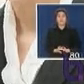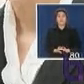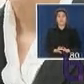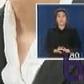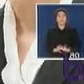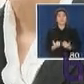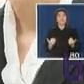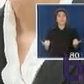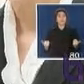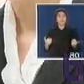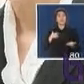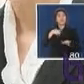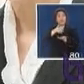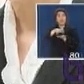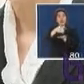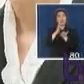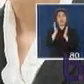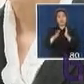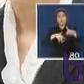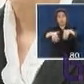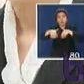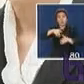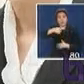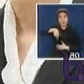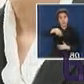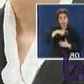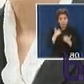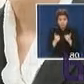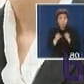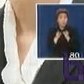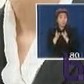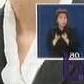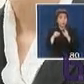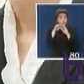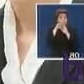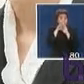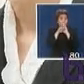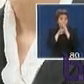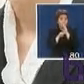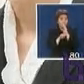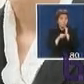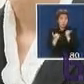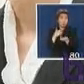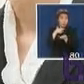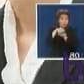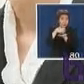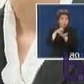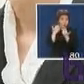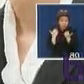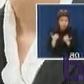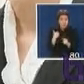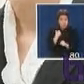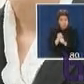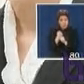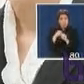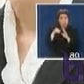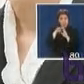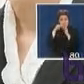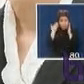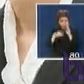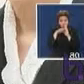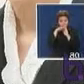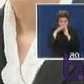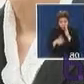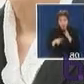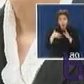ขอกราบเรียนพี่น้องประชาชนที่เคารพค่ะว่ามาตรการในแนวการแก้ไขปัญหาต่างๆที่ได้ดำเนินการทั้งในฝั่งตะวันต